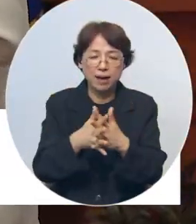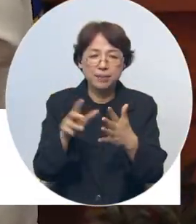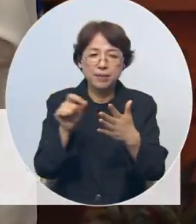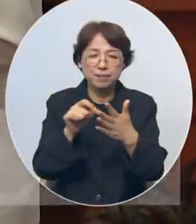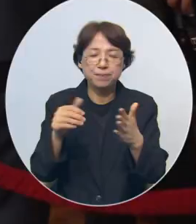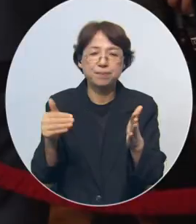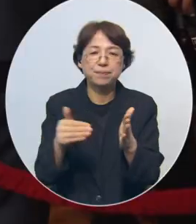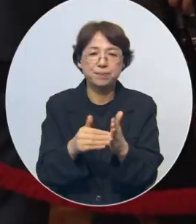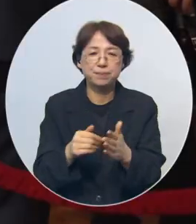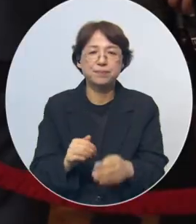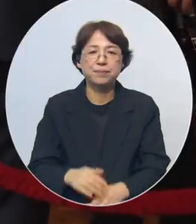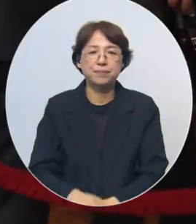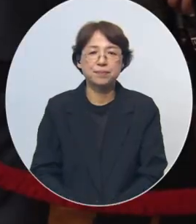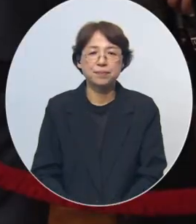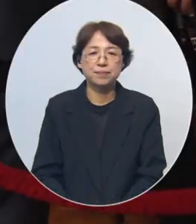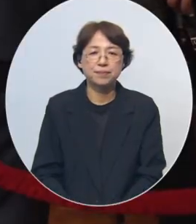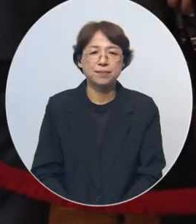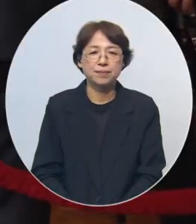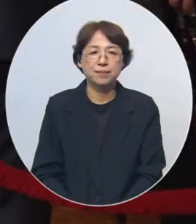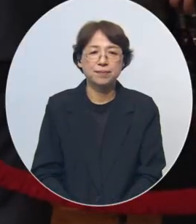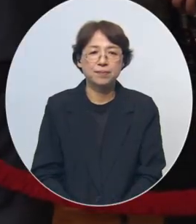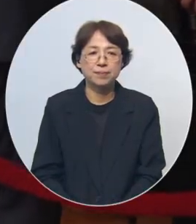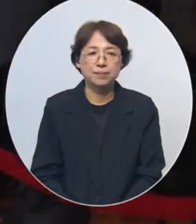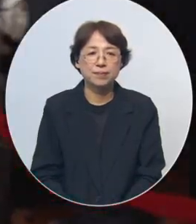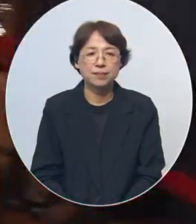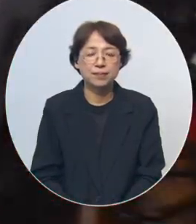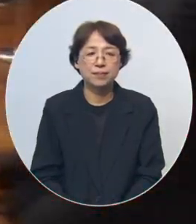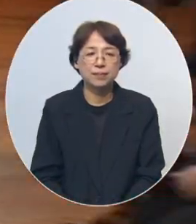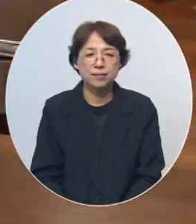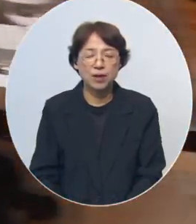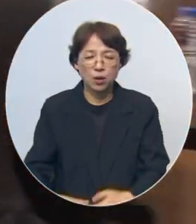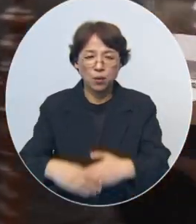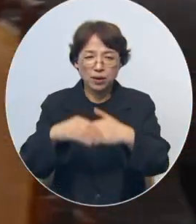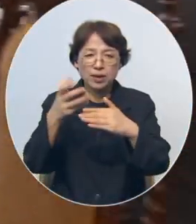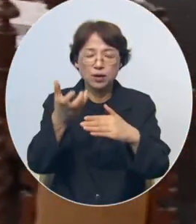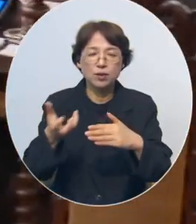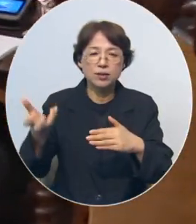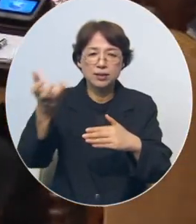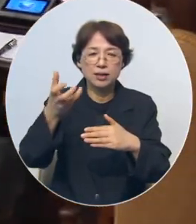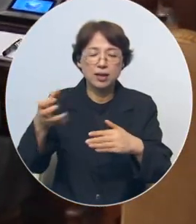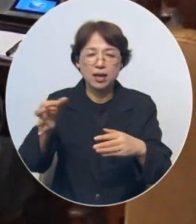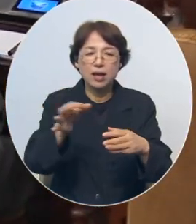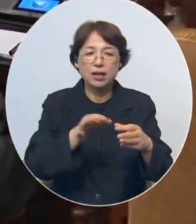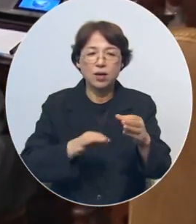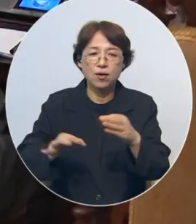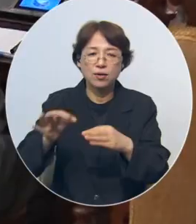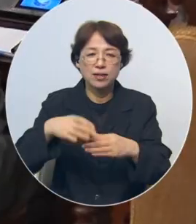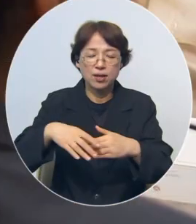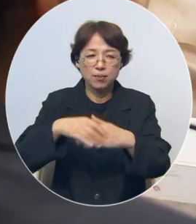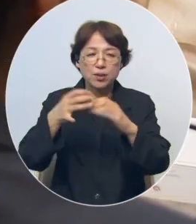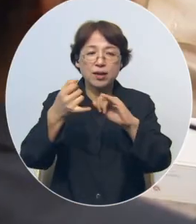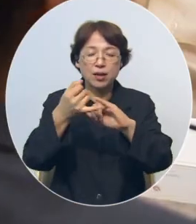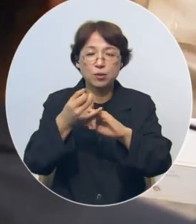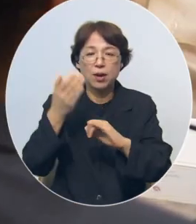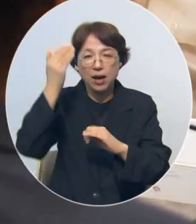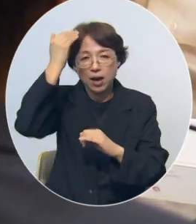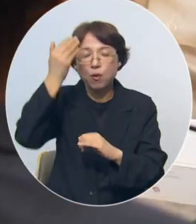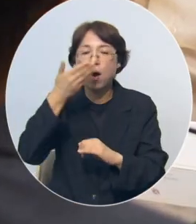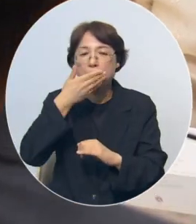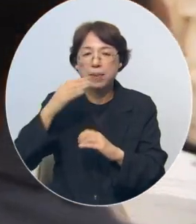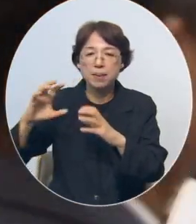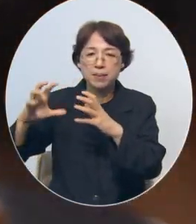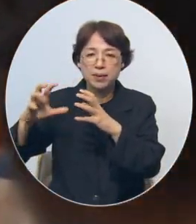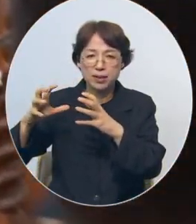서명하기도 했습니다. 이렇게 정상회담에서 관계 격상과 경제 협력을 약속한 한국과 필리핀이 비즈니스